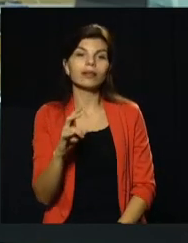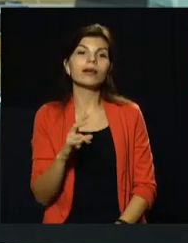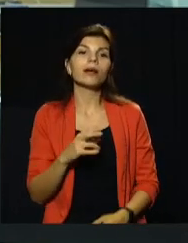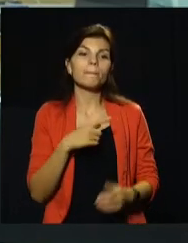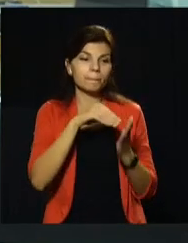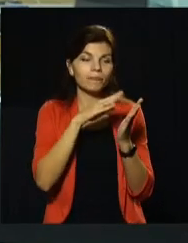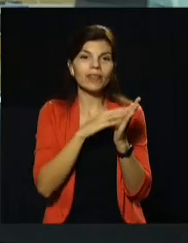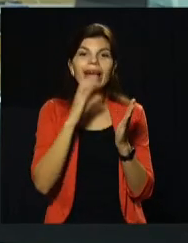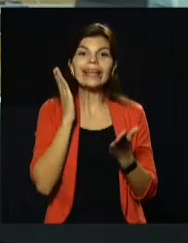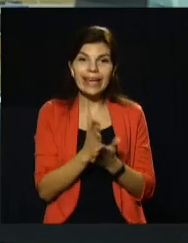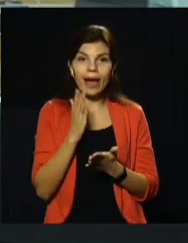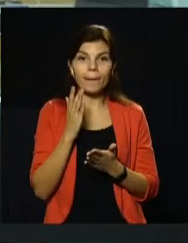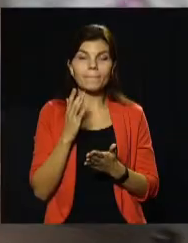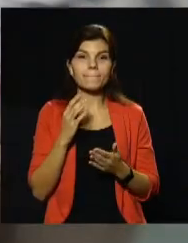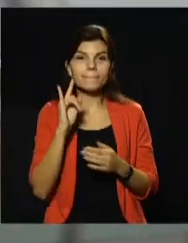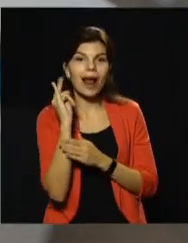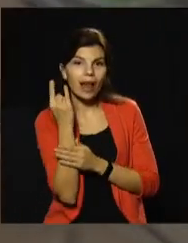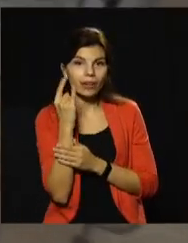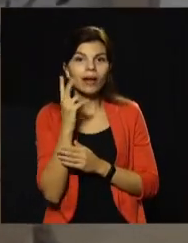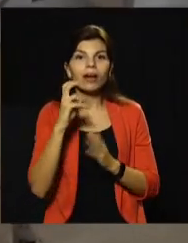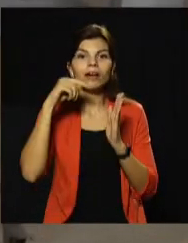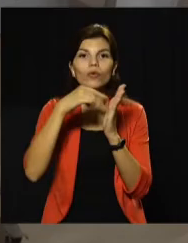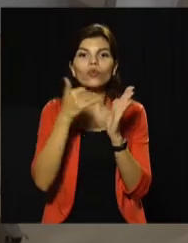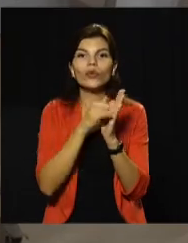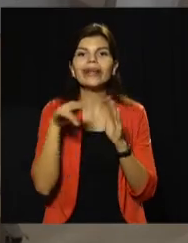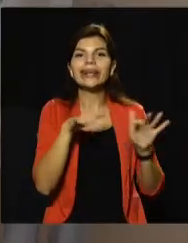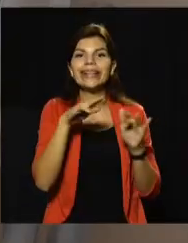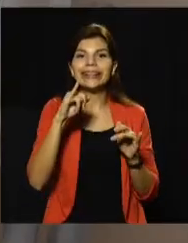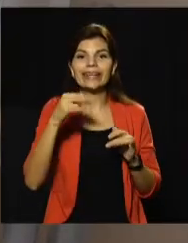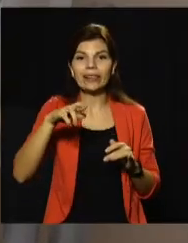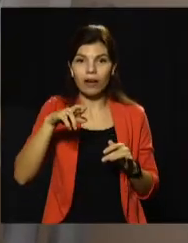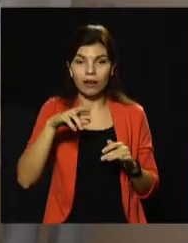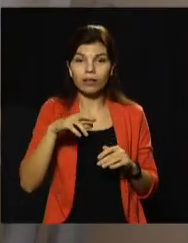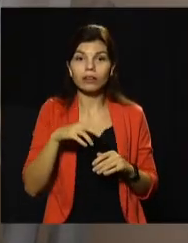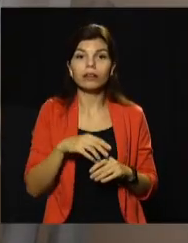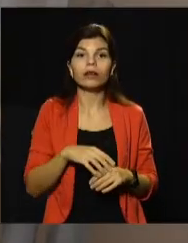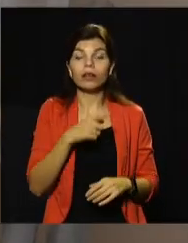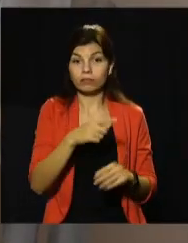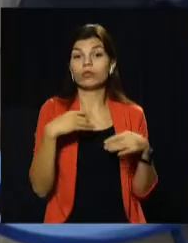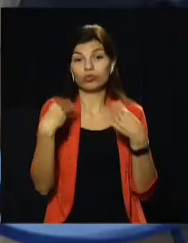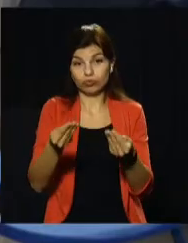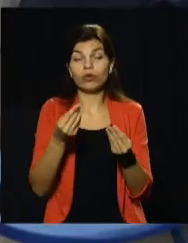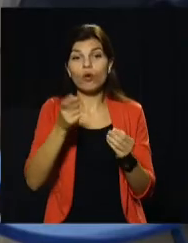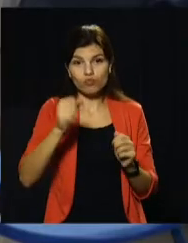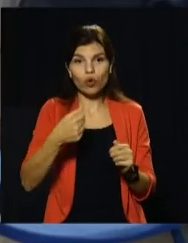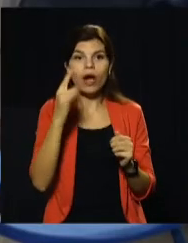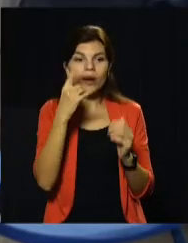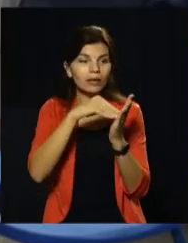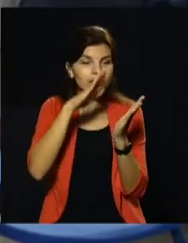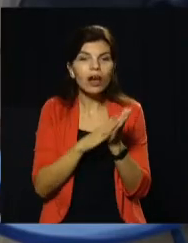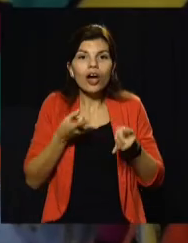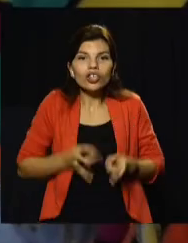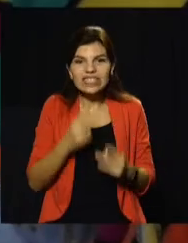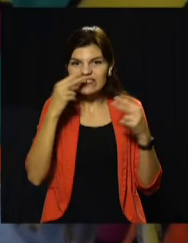на порталі «Дія». Про це повідомив міністр цифрової трансформації Михайло Федоров. Сервіс дозволяє дистанційно зареєструвати